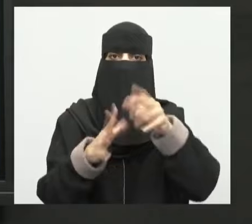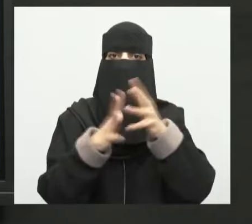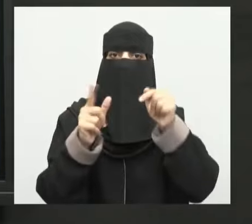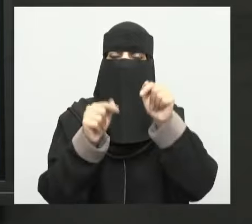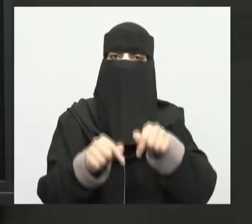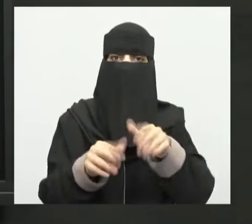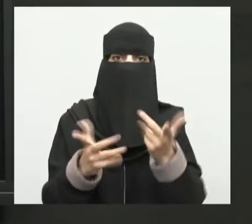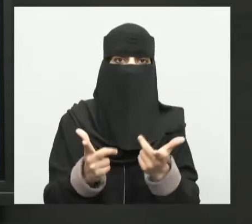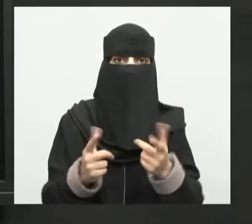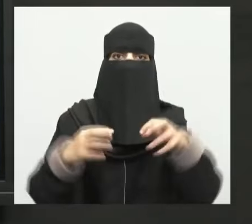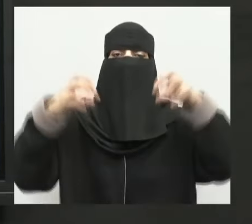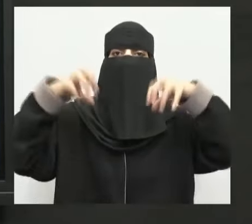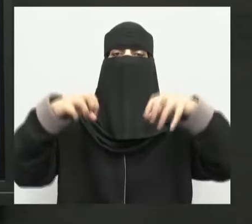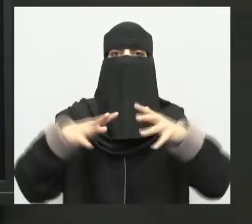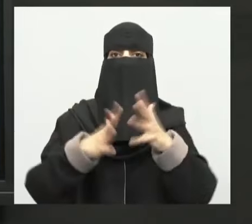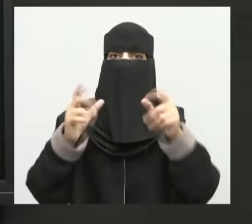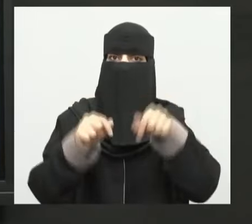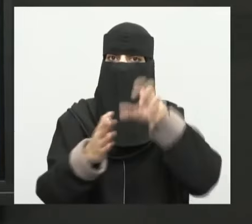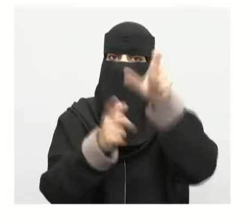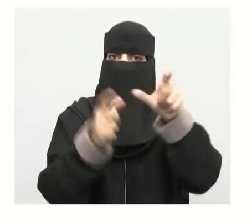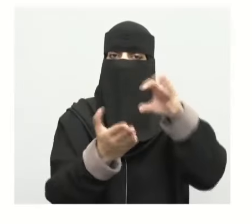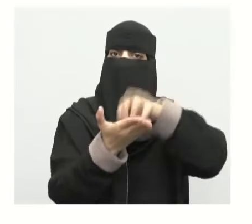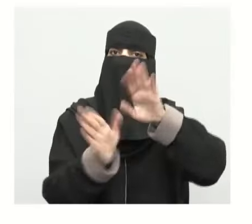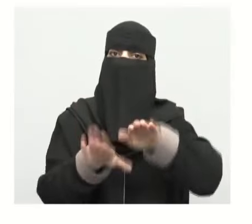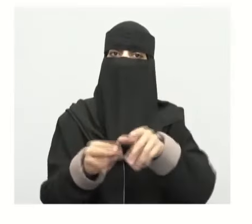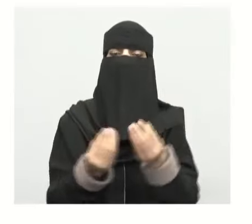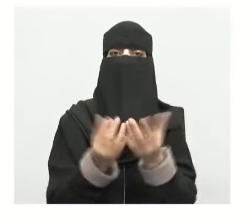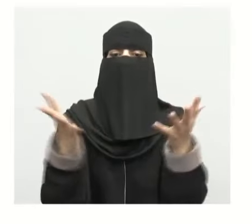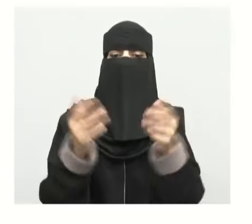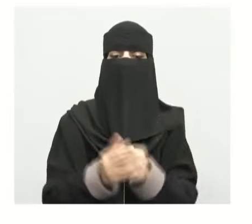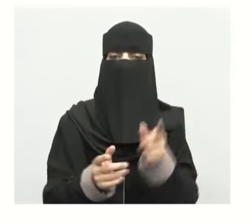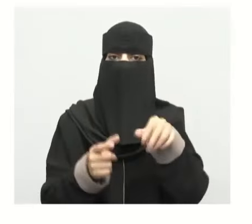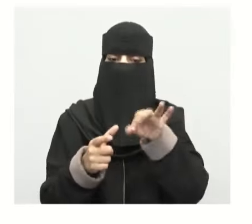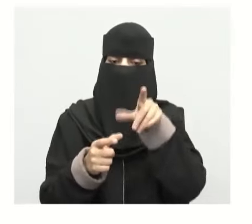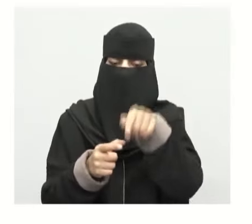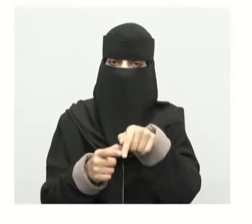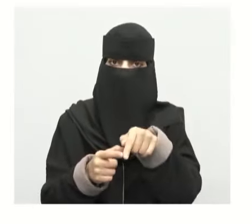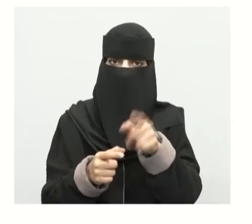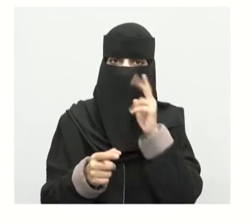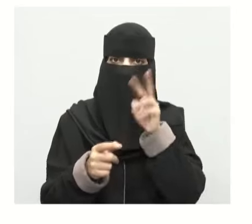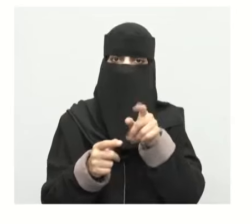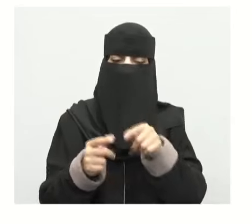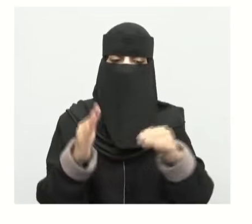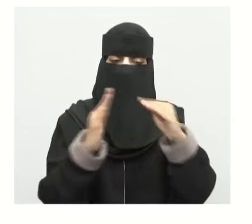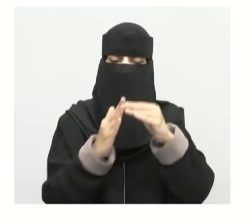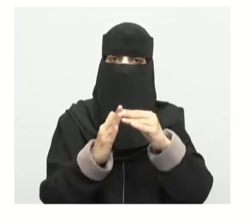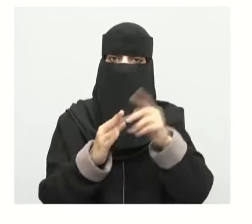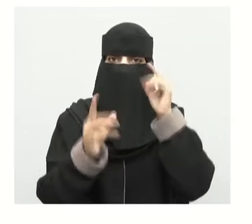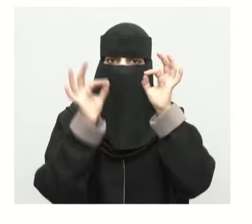والتي تكثر فيها الامطار في حين يتركز